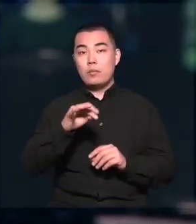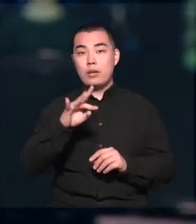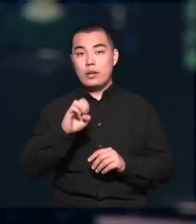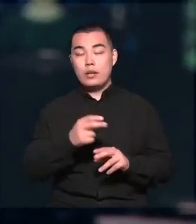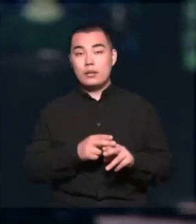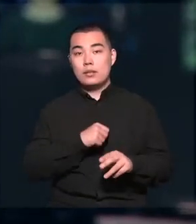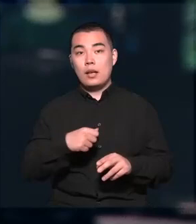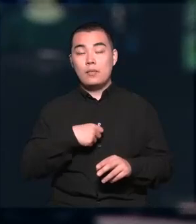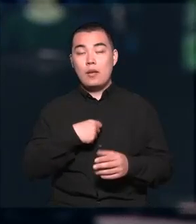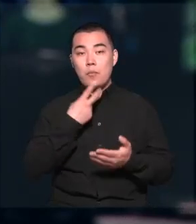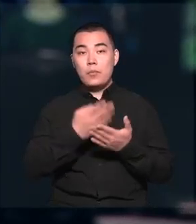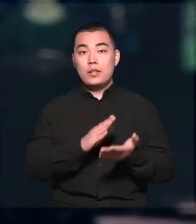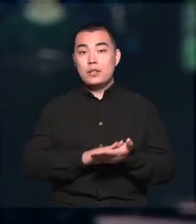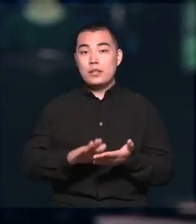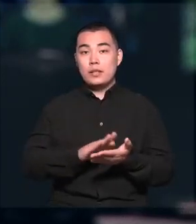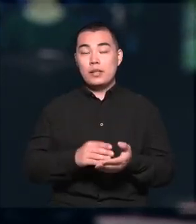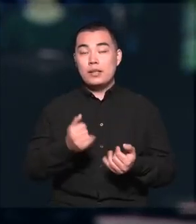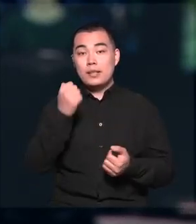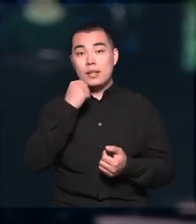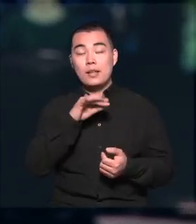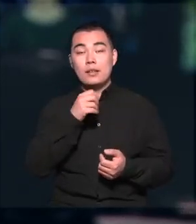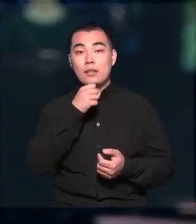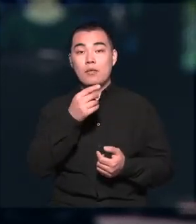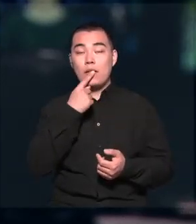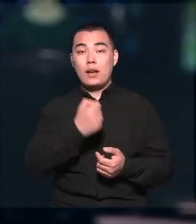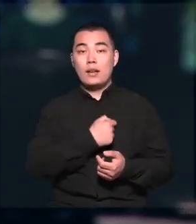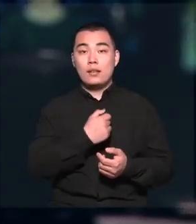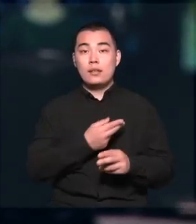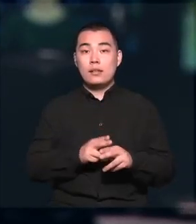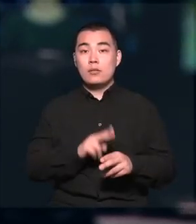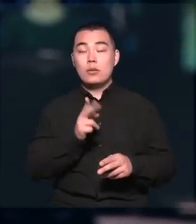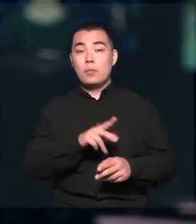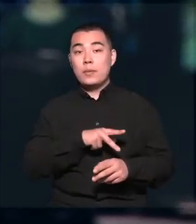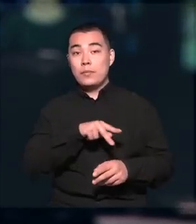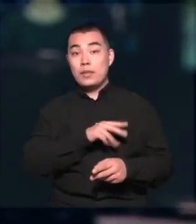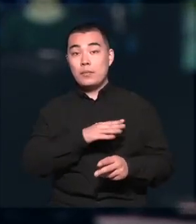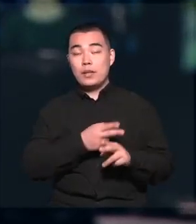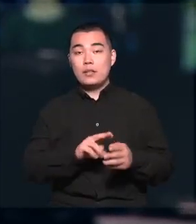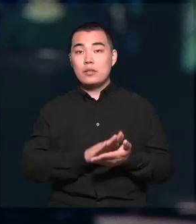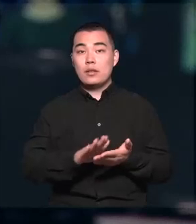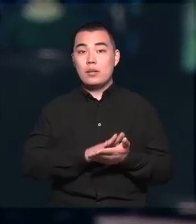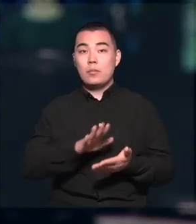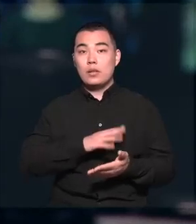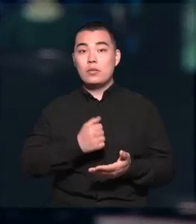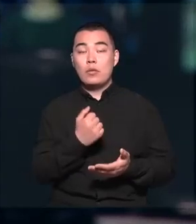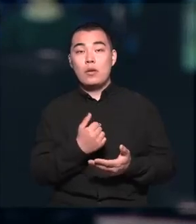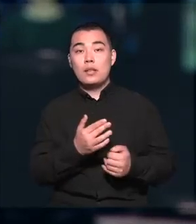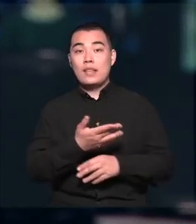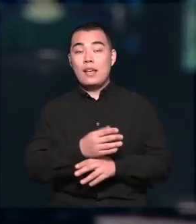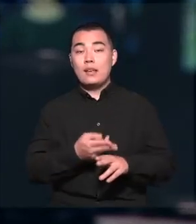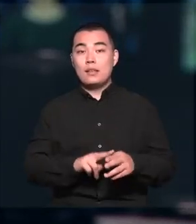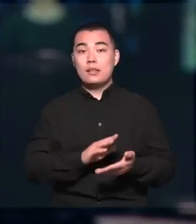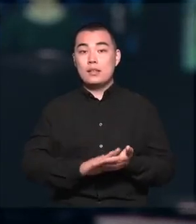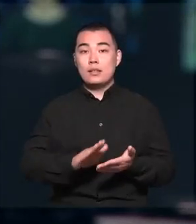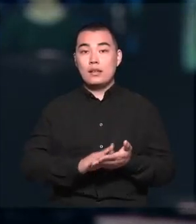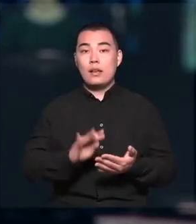қариялар тазалық шарасы аясында шаһардағы қарттар мен соғыс ардагерлерінің ауласын тазалады. Сондай-ақ достық ауласы шарасы да ұйымдастырылып,